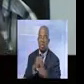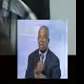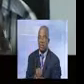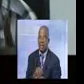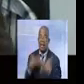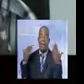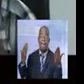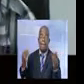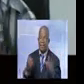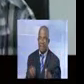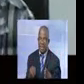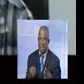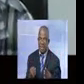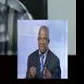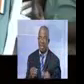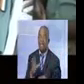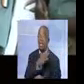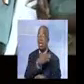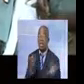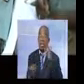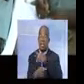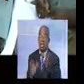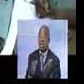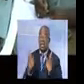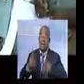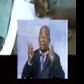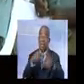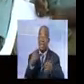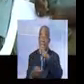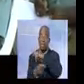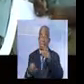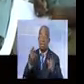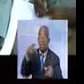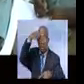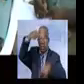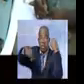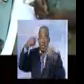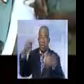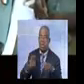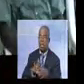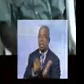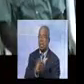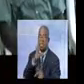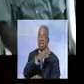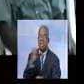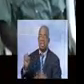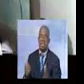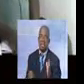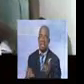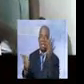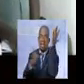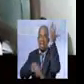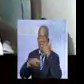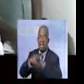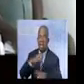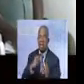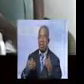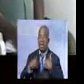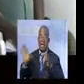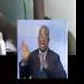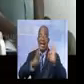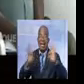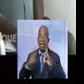substitut résident du procureur de la République a insisté sur le fait que la nouvelle loi plus répressive confère aux